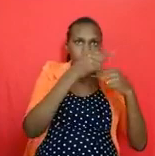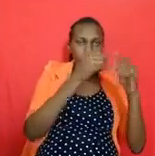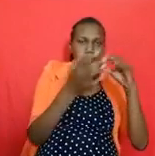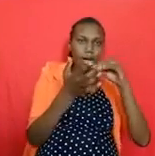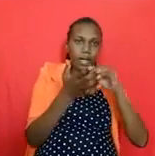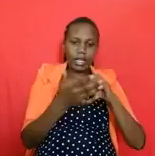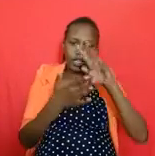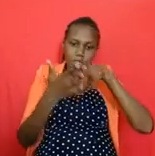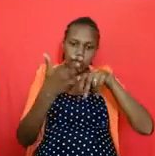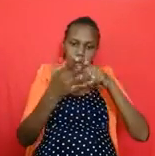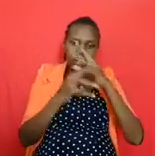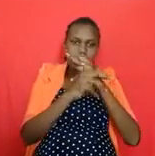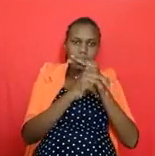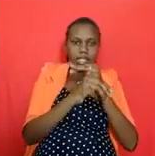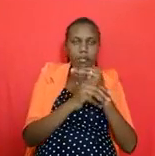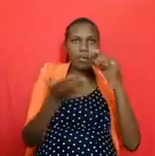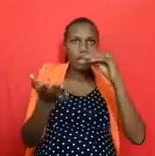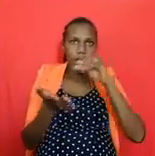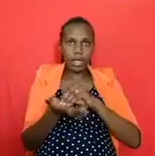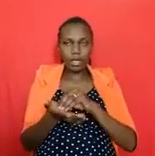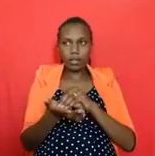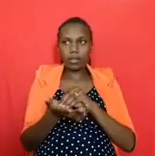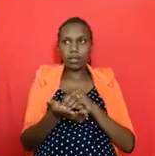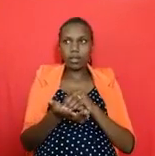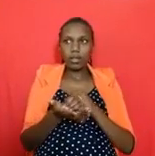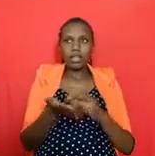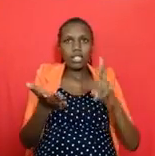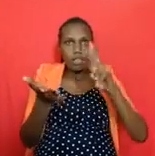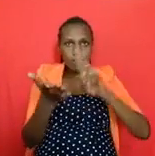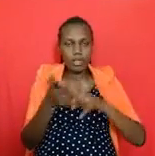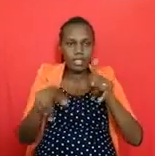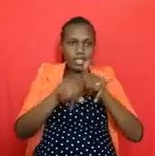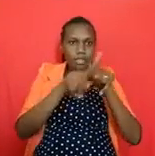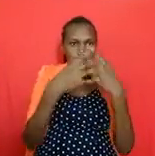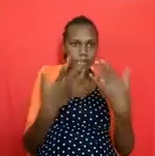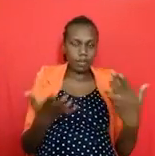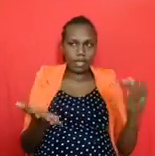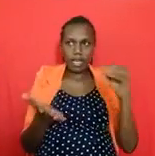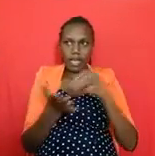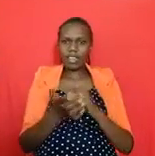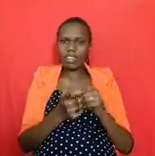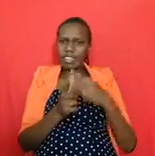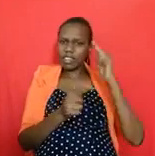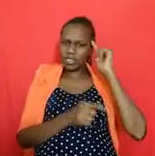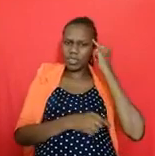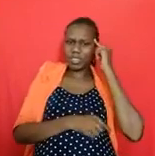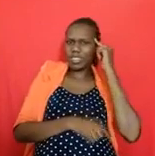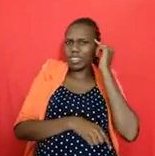guthoma mathabu higo ya PCC akisokera nduria ngirigo ai